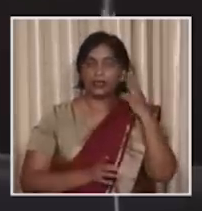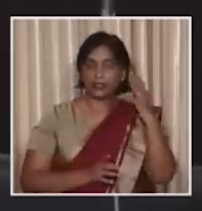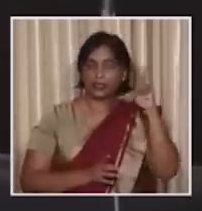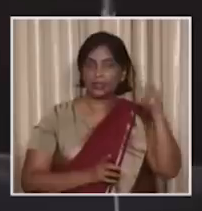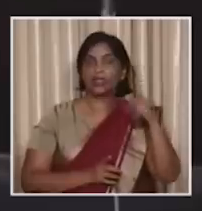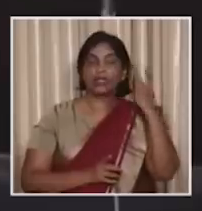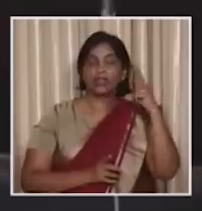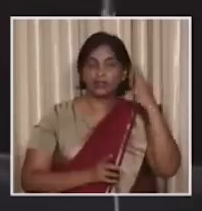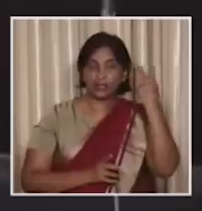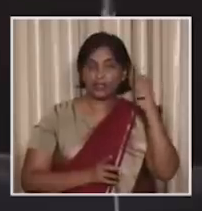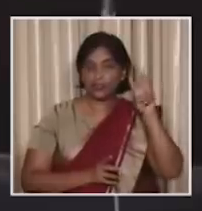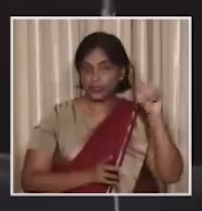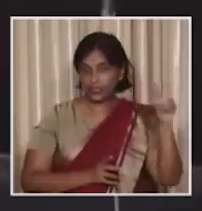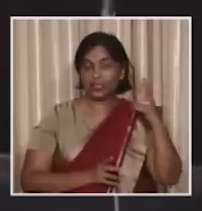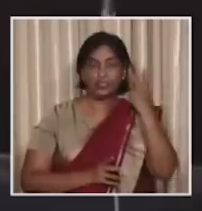SCCA 104/2022 ST හා